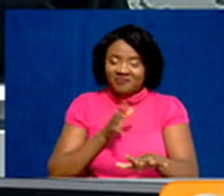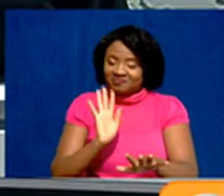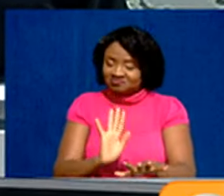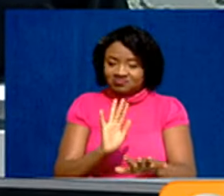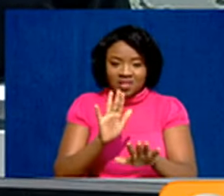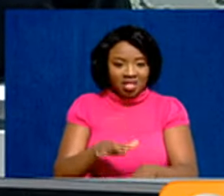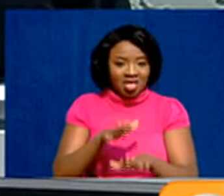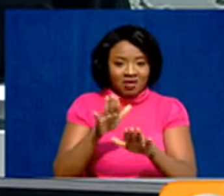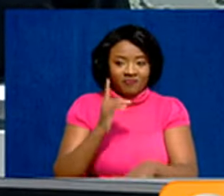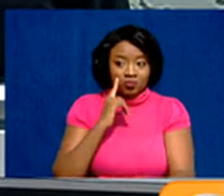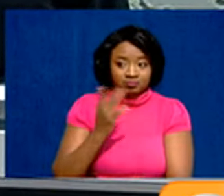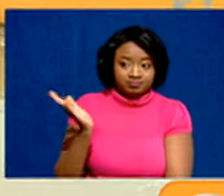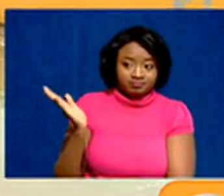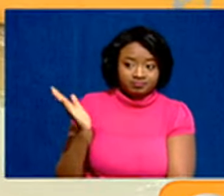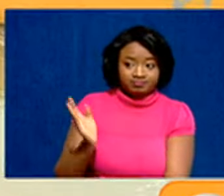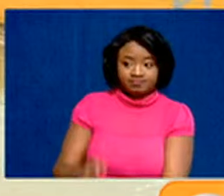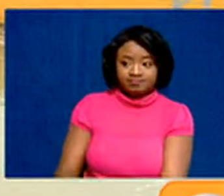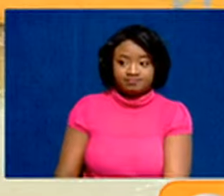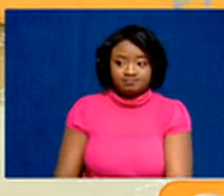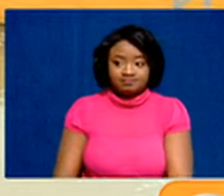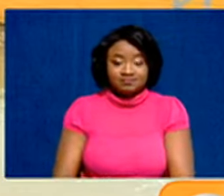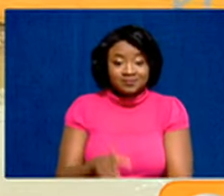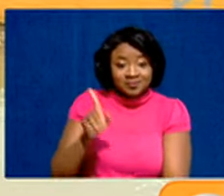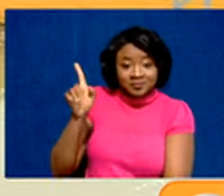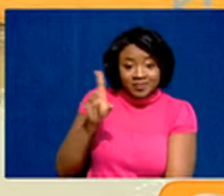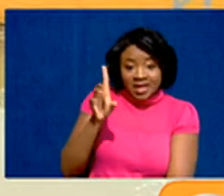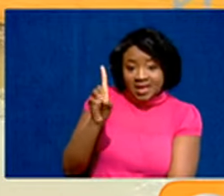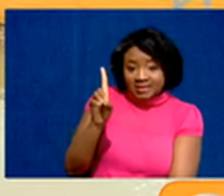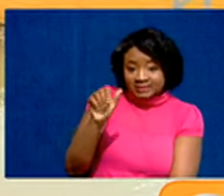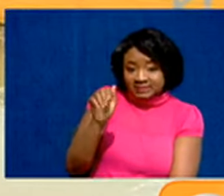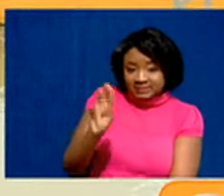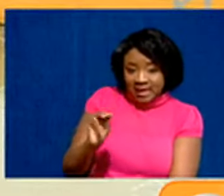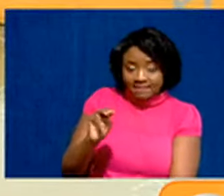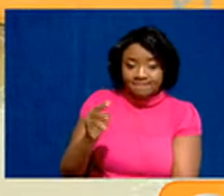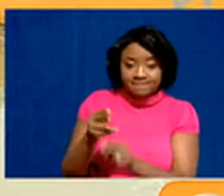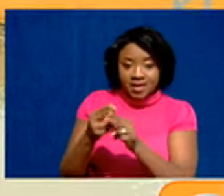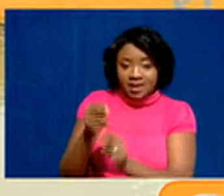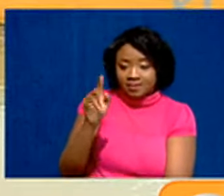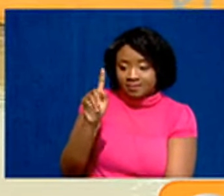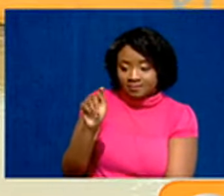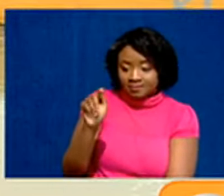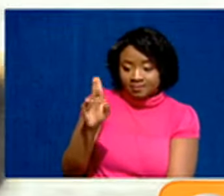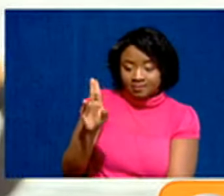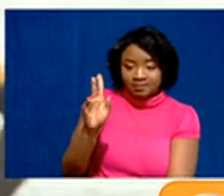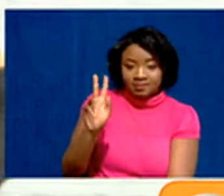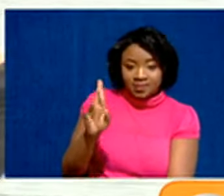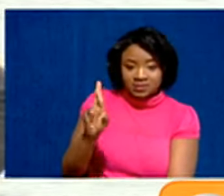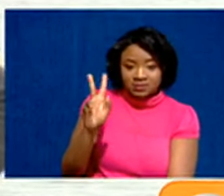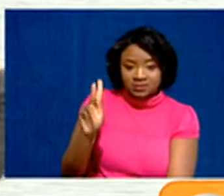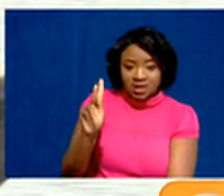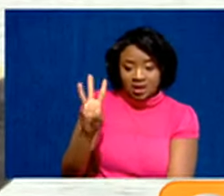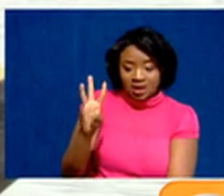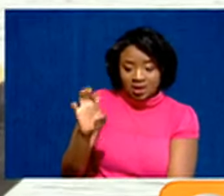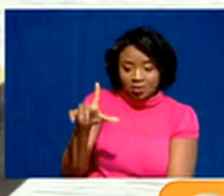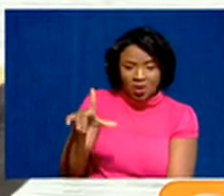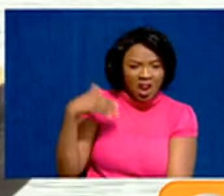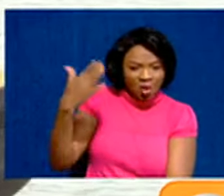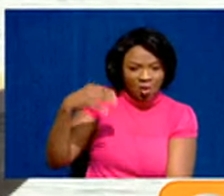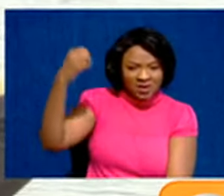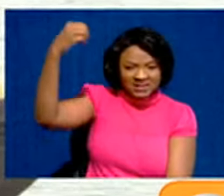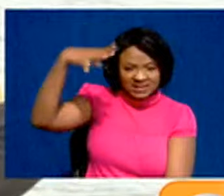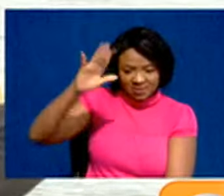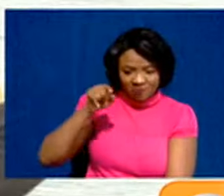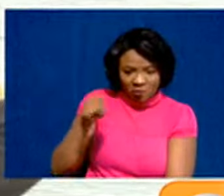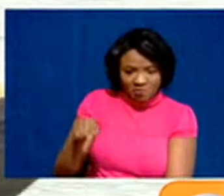hii hapa taarifa yake. Katika bwawa la Turkwel, kaunti ya Pokot Magharibi inayotengeza nguvu za umeme, utawapata